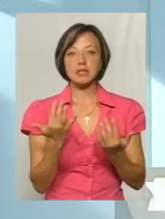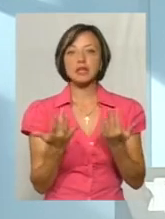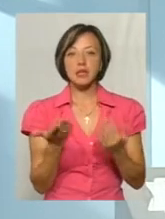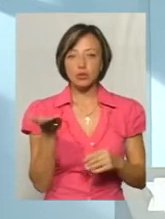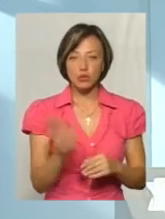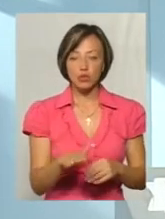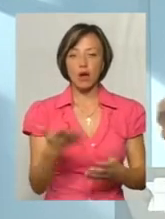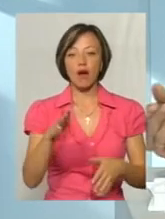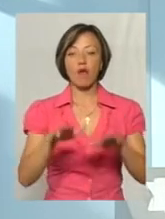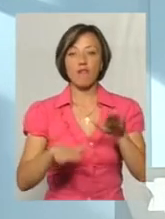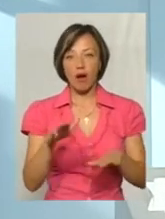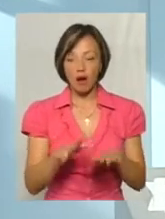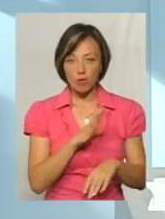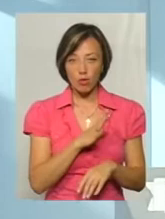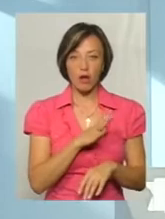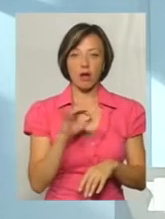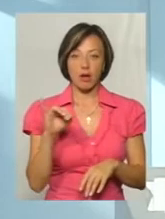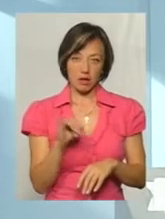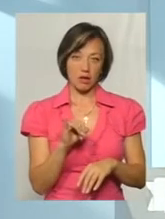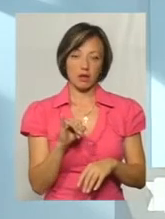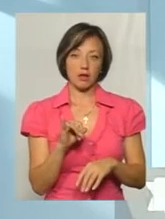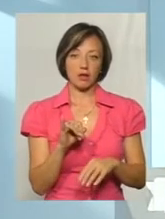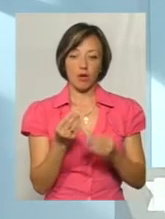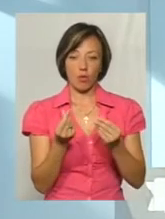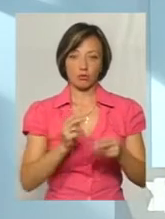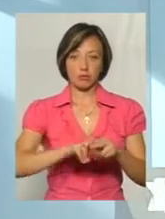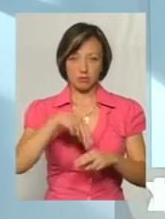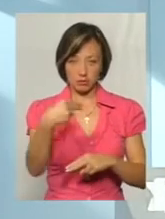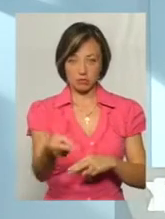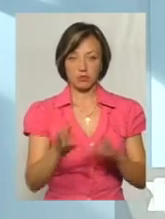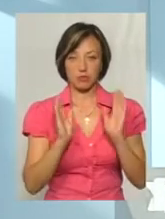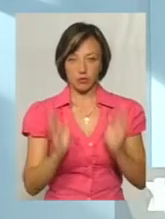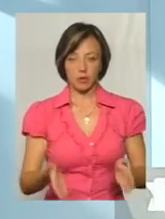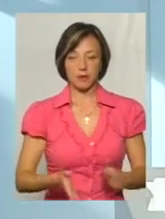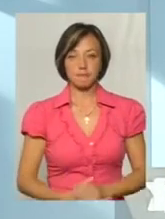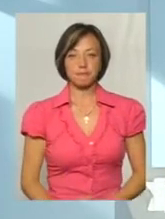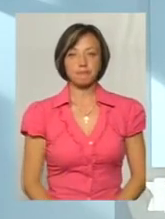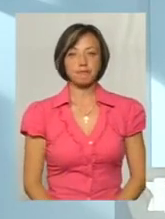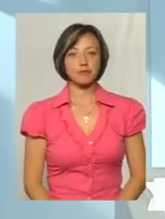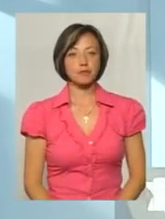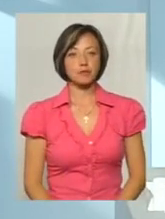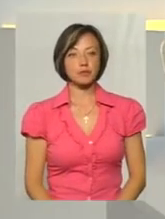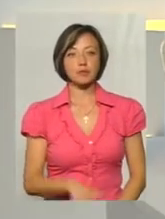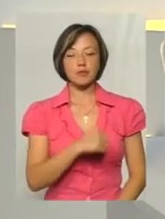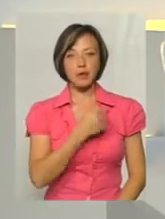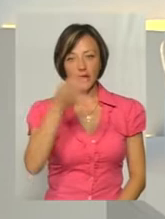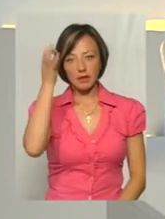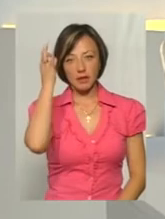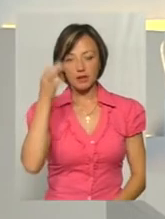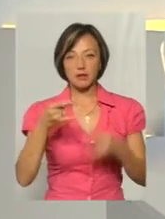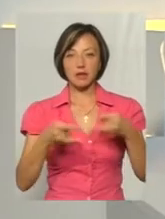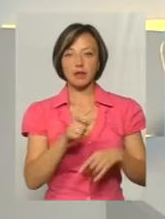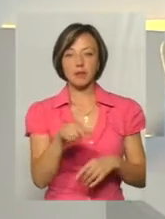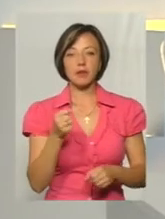вилучено, якою масою і нарахування компенсації. Дякую. Я хочу нагадати нашим телеглядачам,